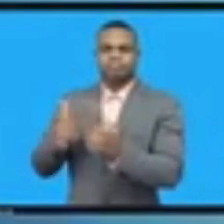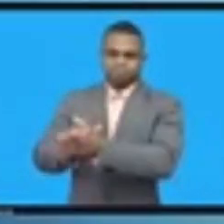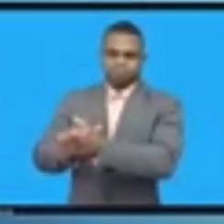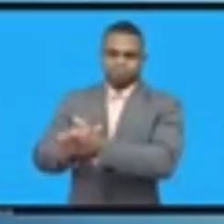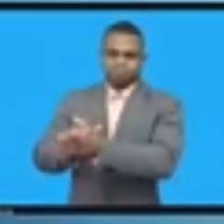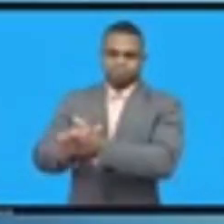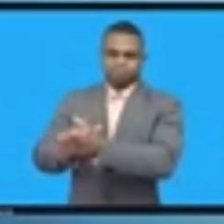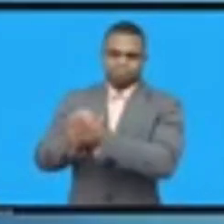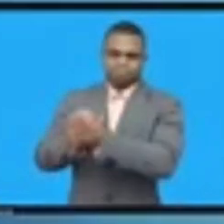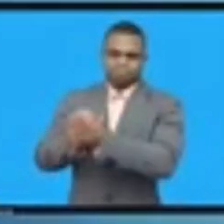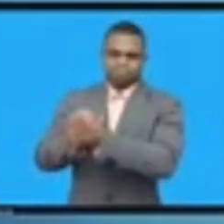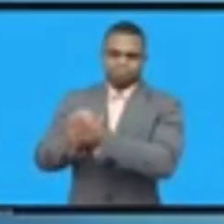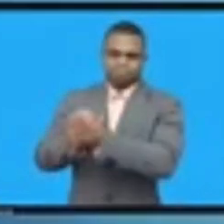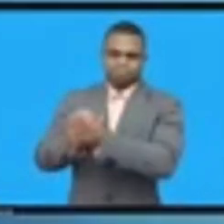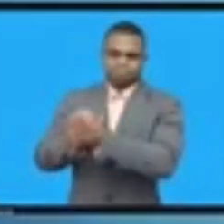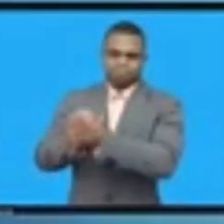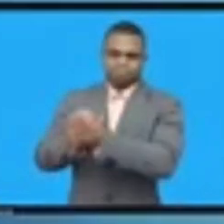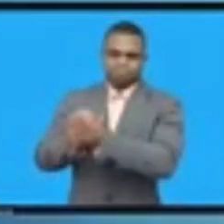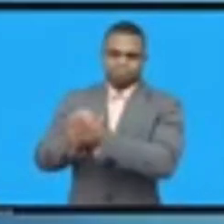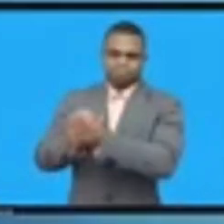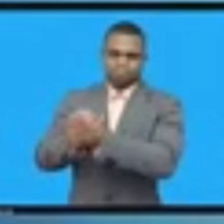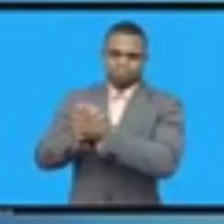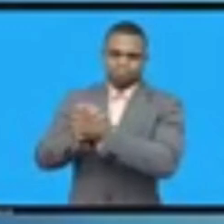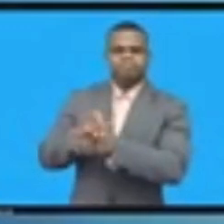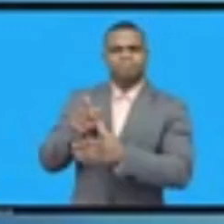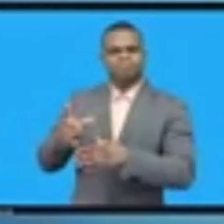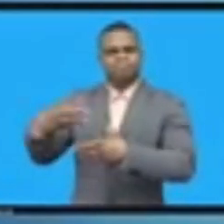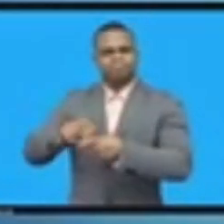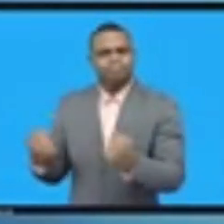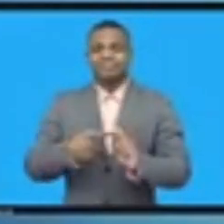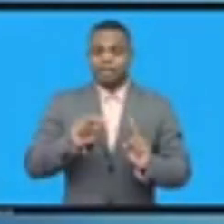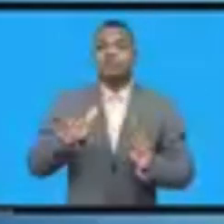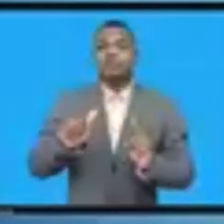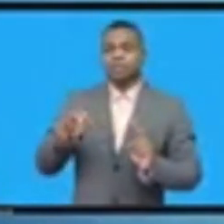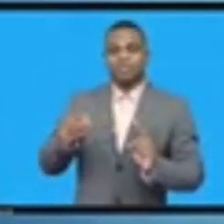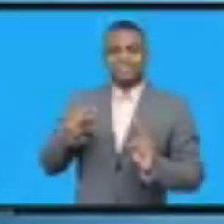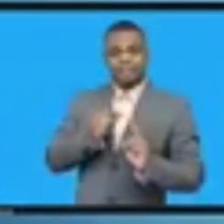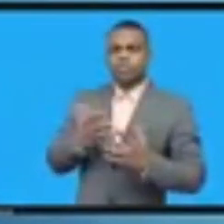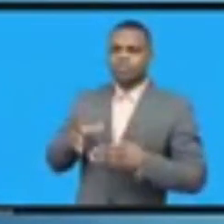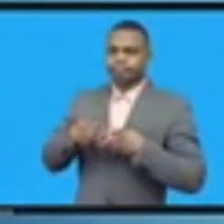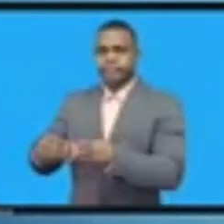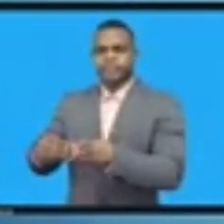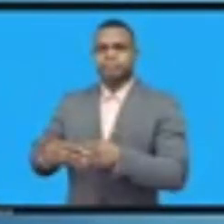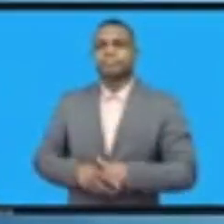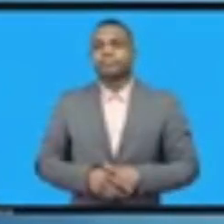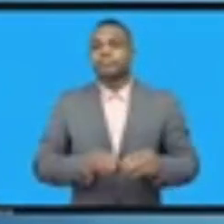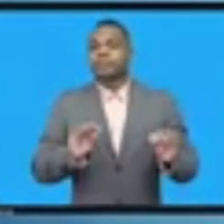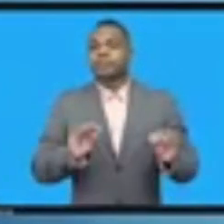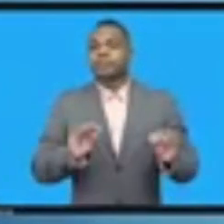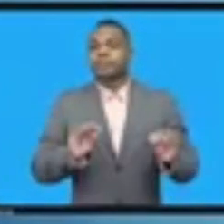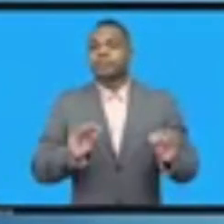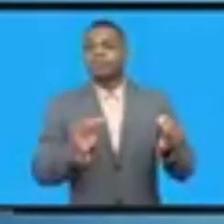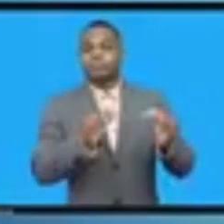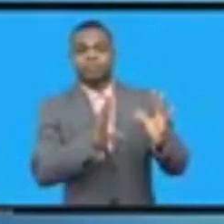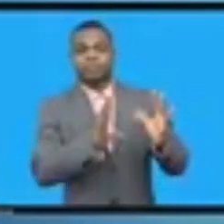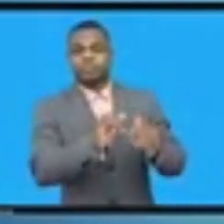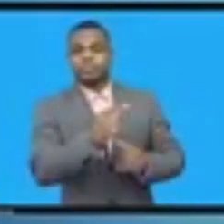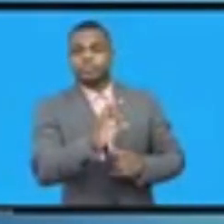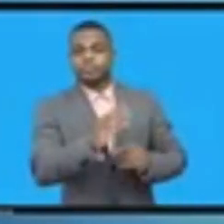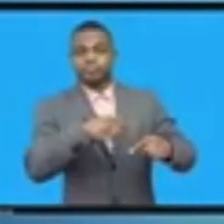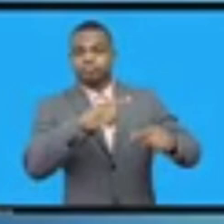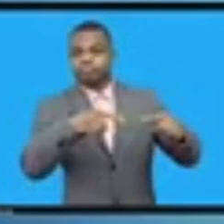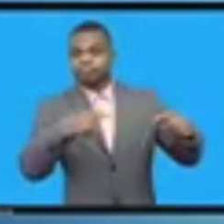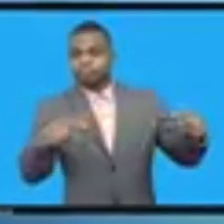那么这项工作呢已经 在EURDIC 非